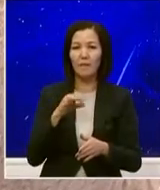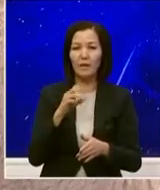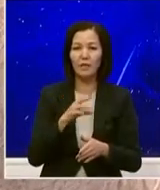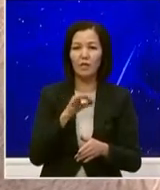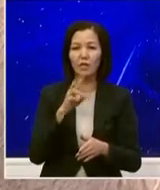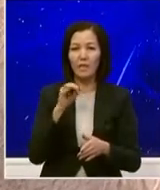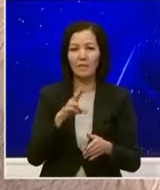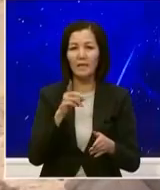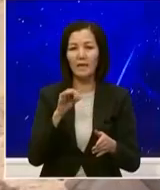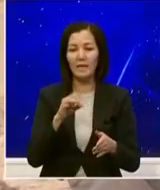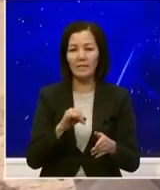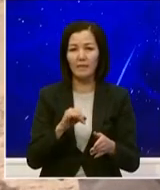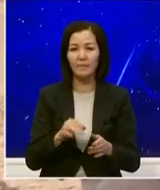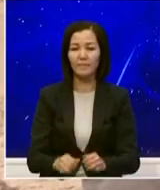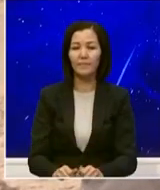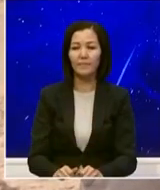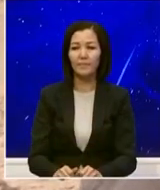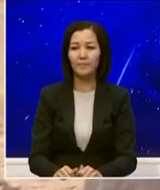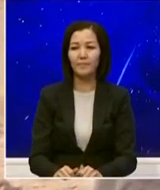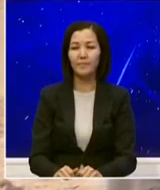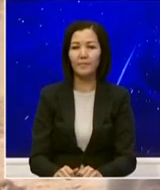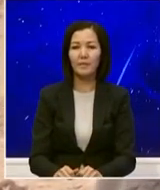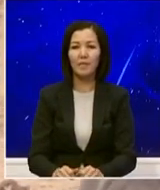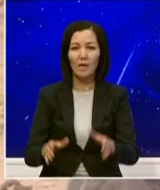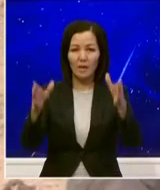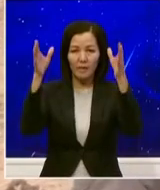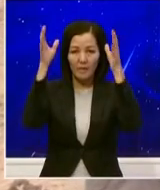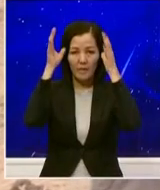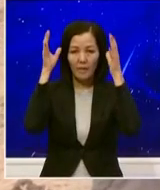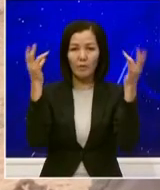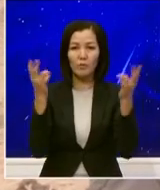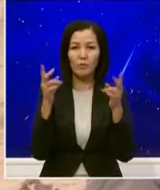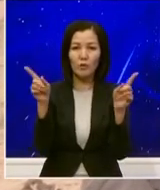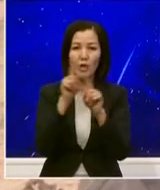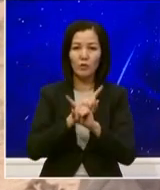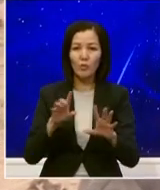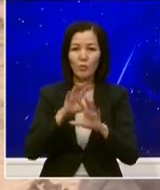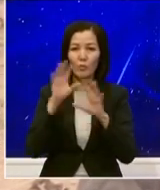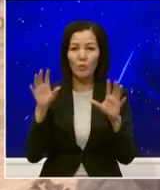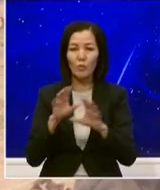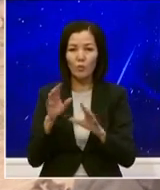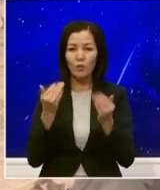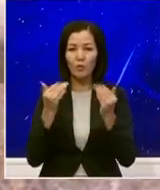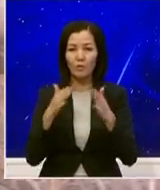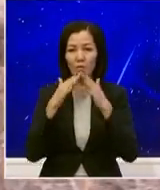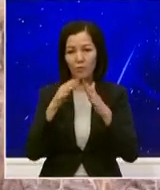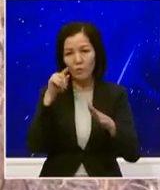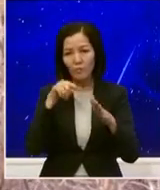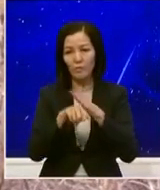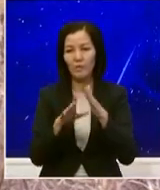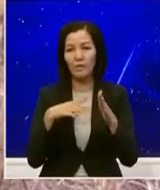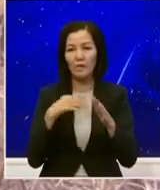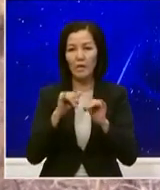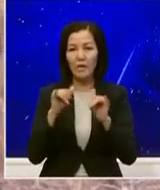натрий, фосфор и калий. За маралами нужен особый уход. На данный момент мы держим их в этом загоне. В дальнейшем мы